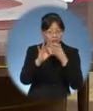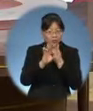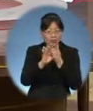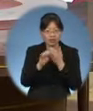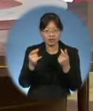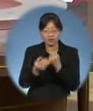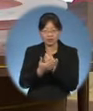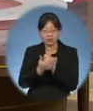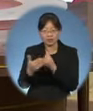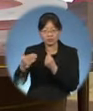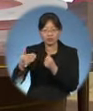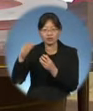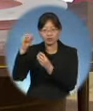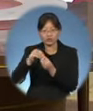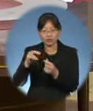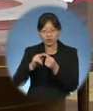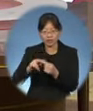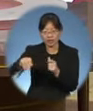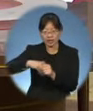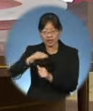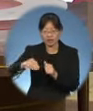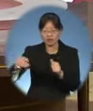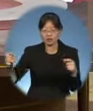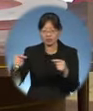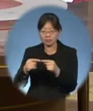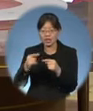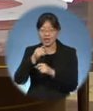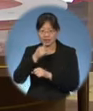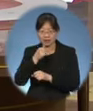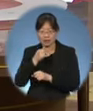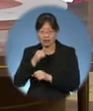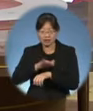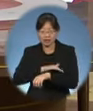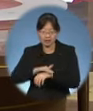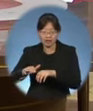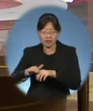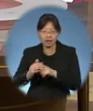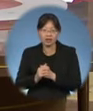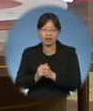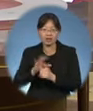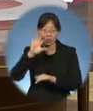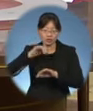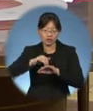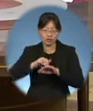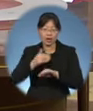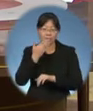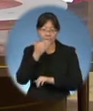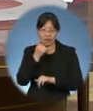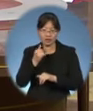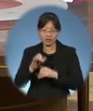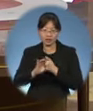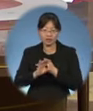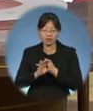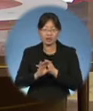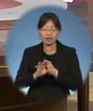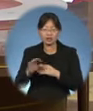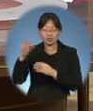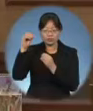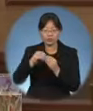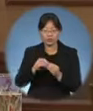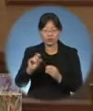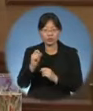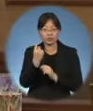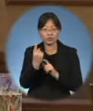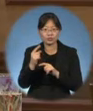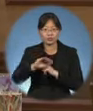그러므로 유전과 환경이 결합되어 있는 그거를 잘 훈련시킬 수 있다면 그 유전적인